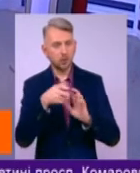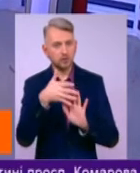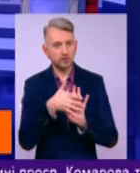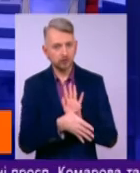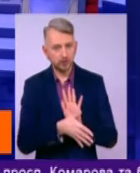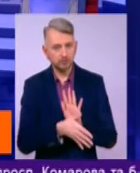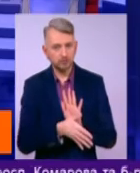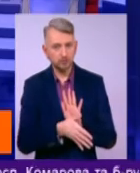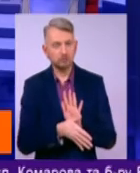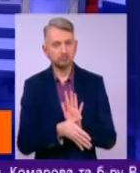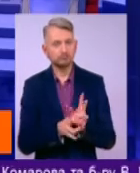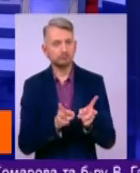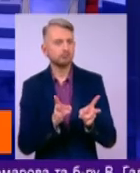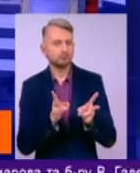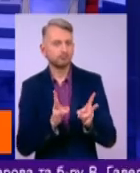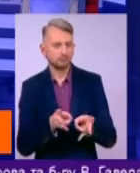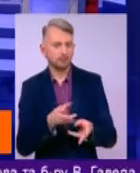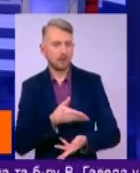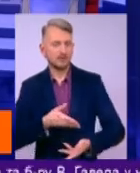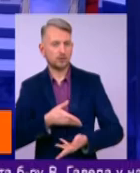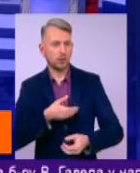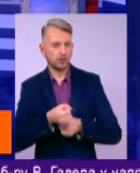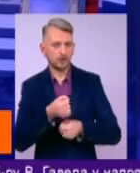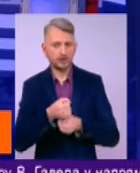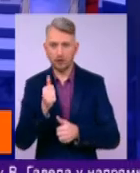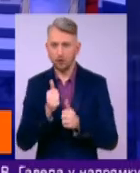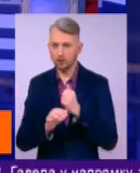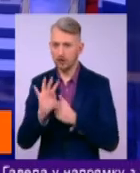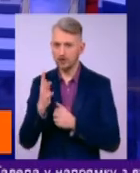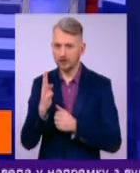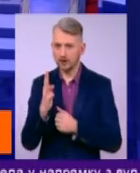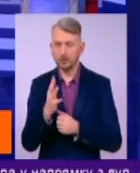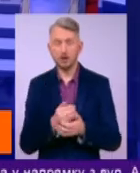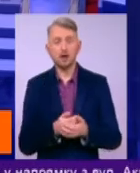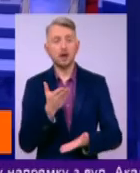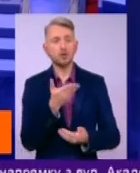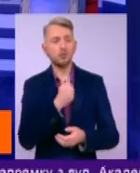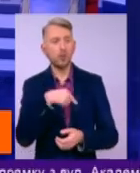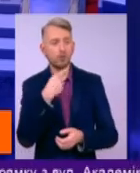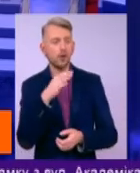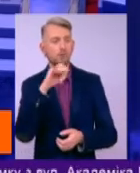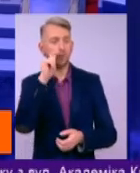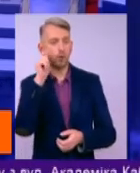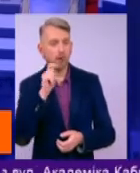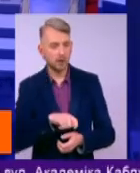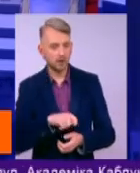досліджень, зазнає сексуального насильства. Кожна четверта дитина? Якщо ми говоримо про Україну,